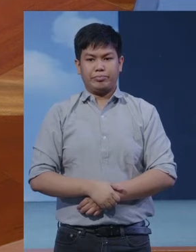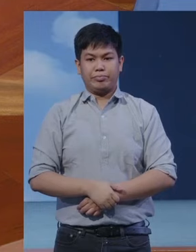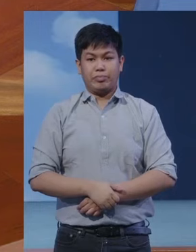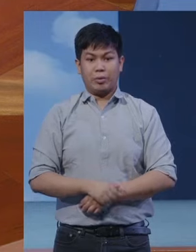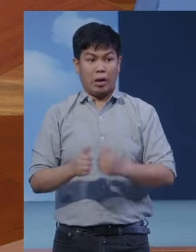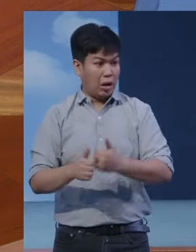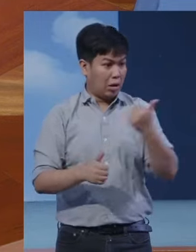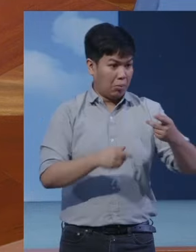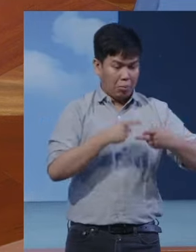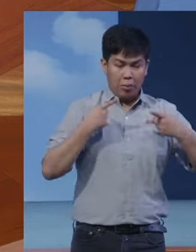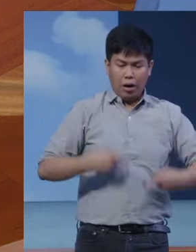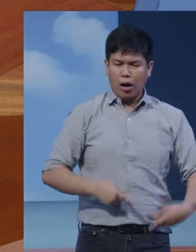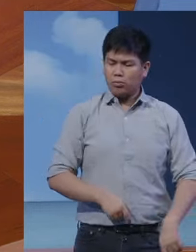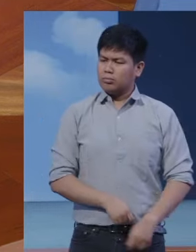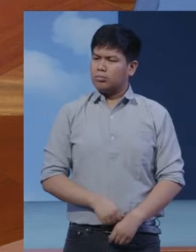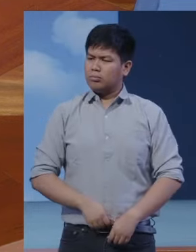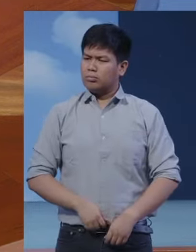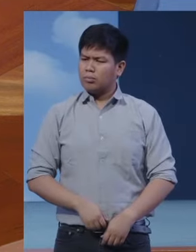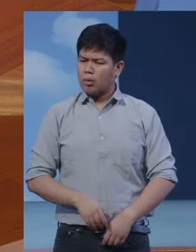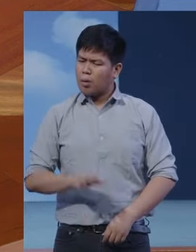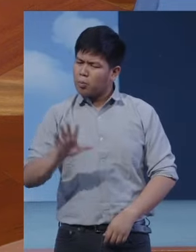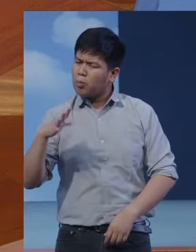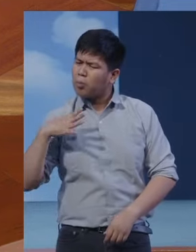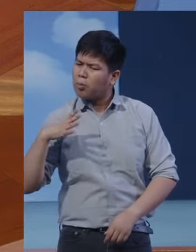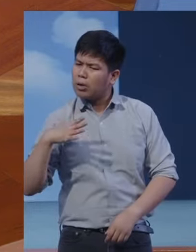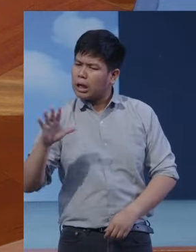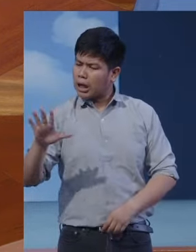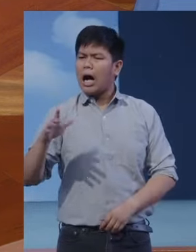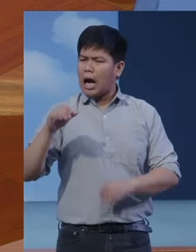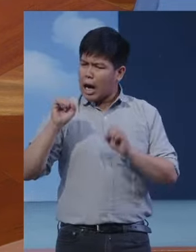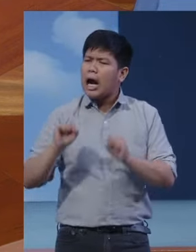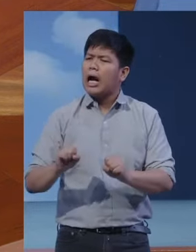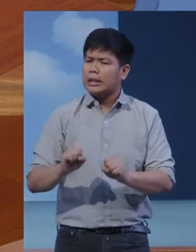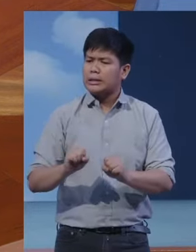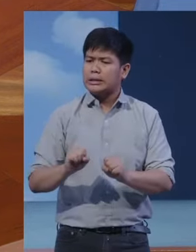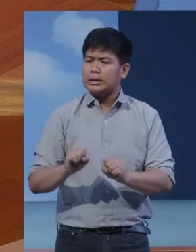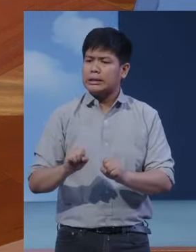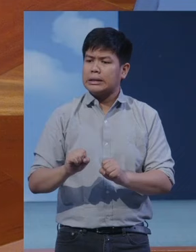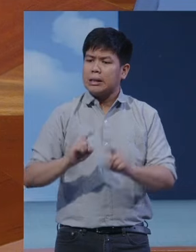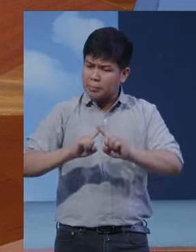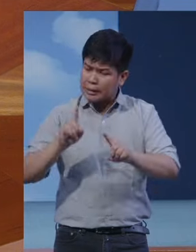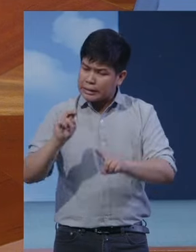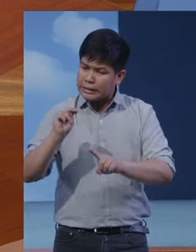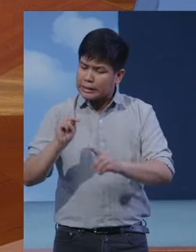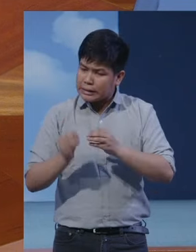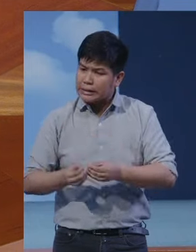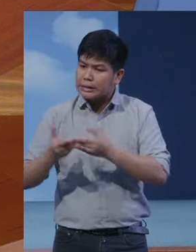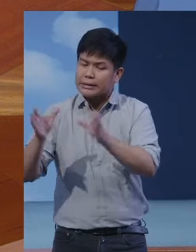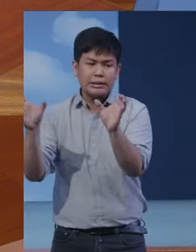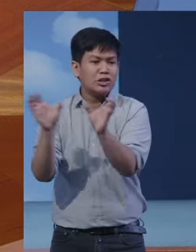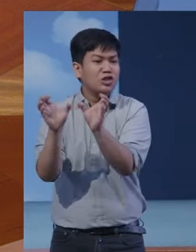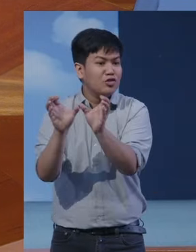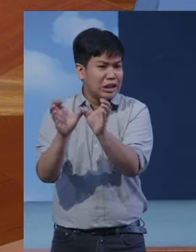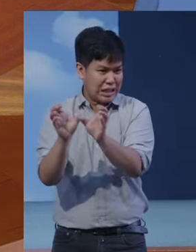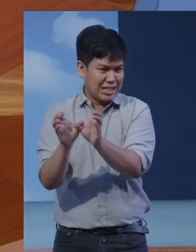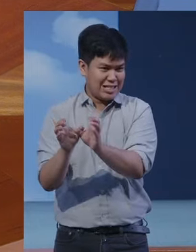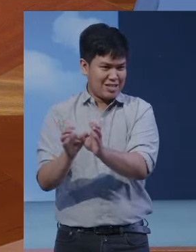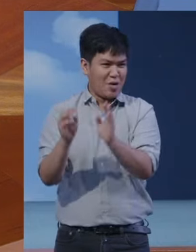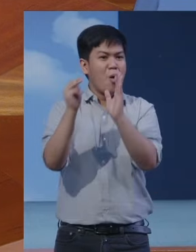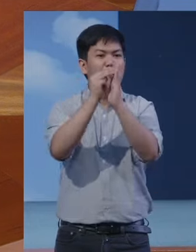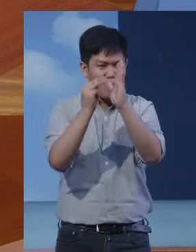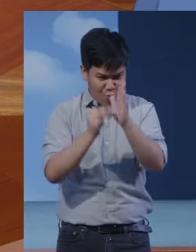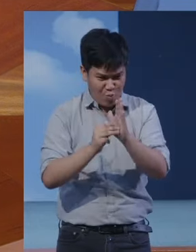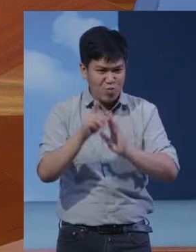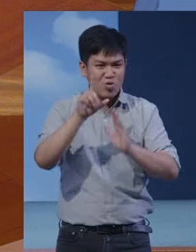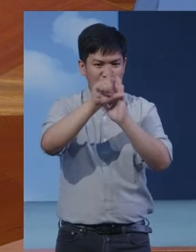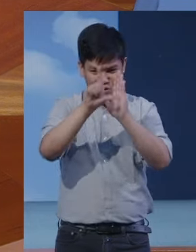sabi ni rabay hillel Sabi niya pwede Basta kailangan bigyan mo lang ng papeles no so